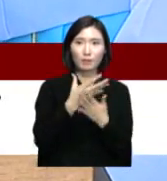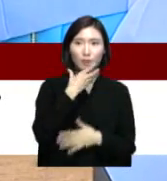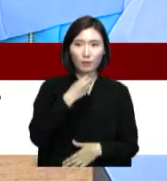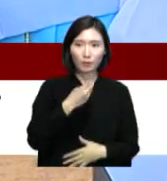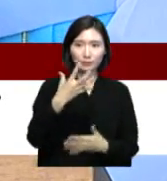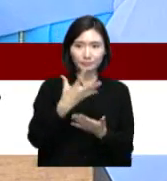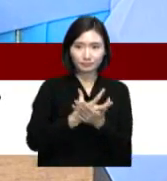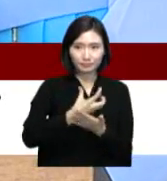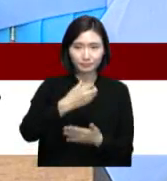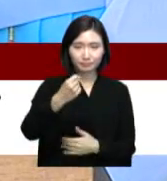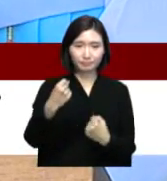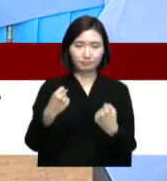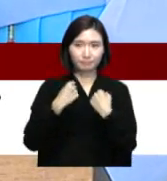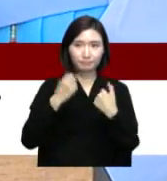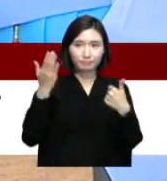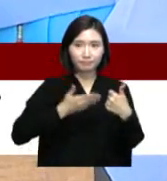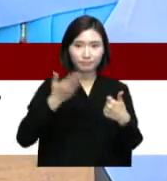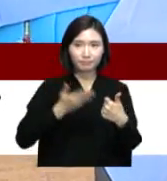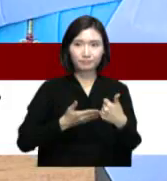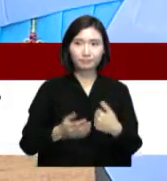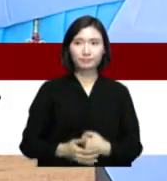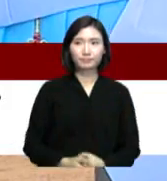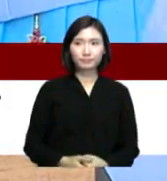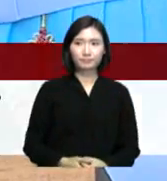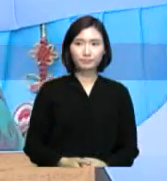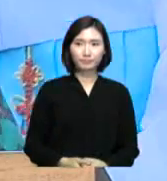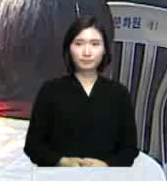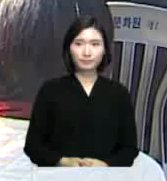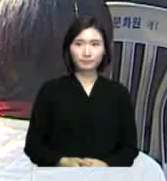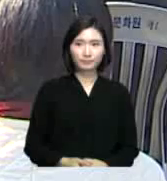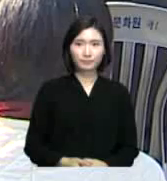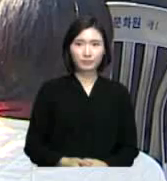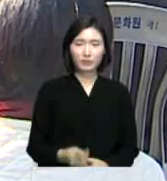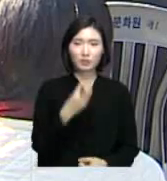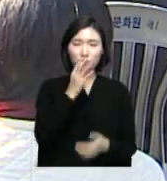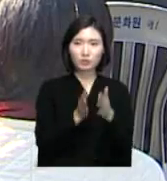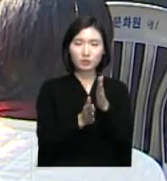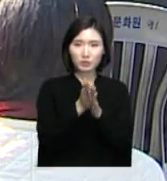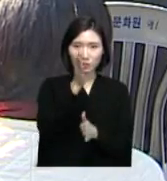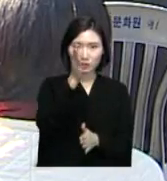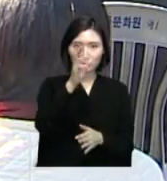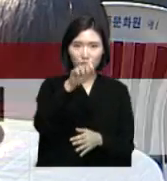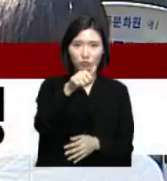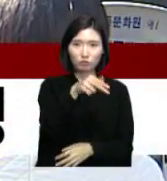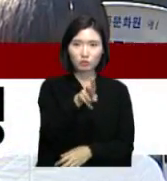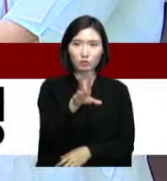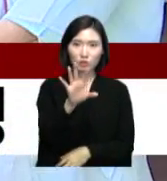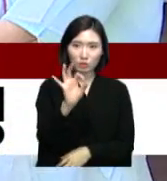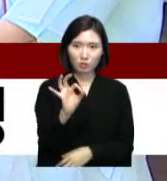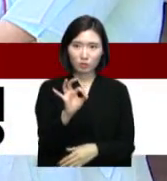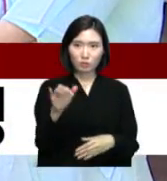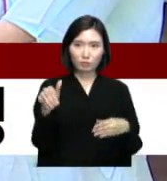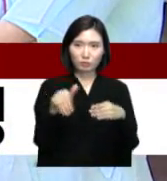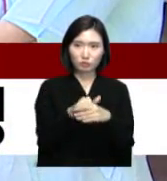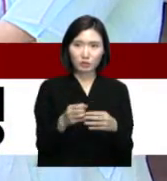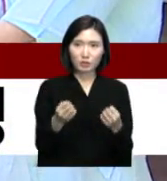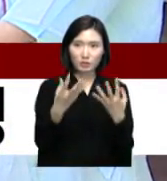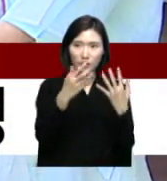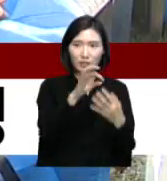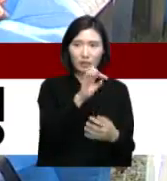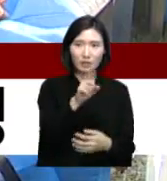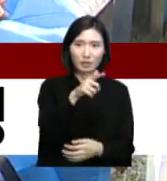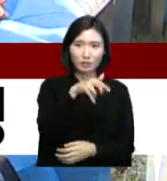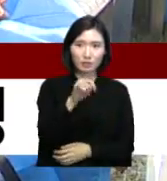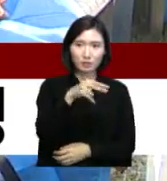다 복많이 받아가시고 건강들 하세요. 서울시 무형문화재 제33호이기도 한 아기시당